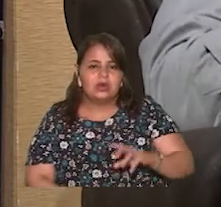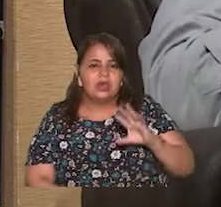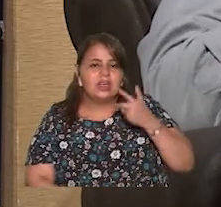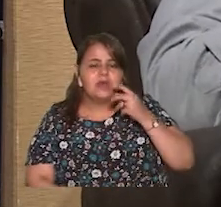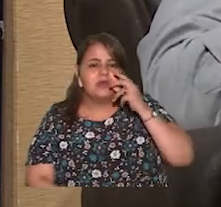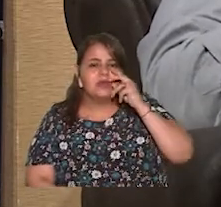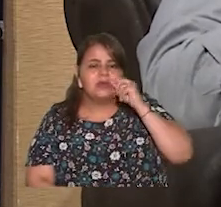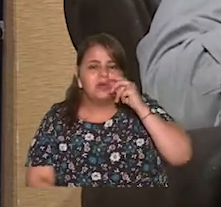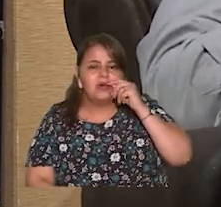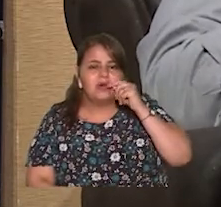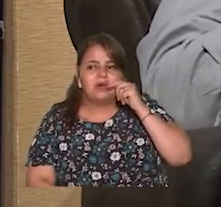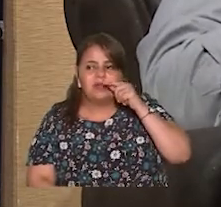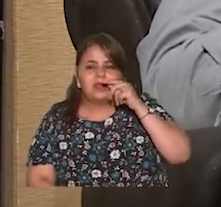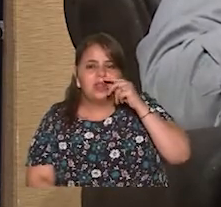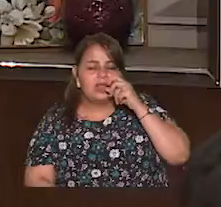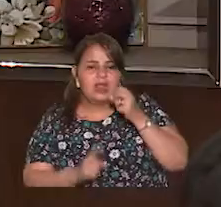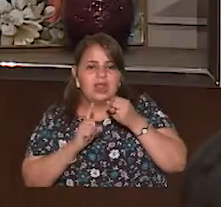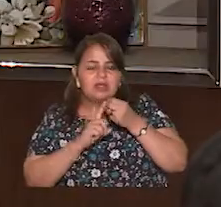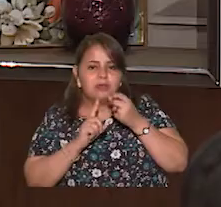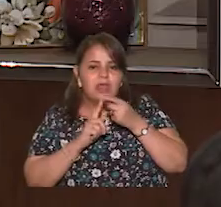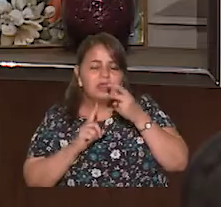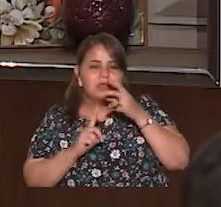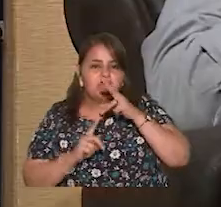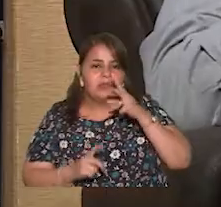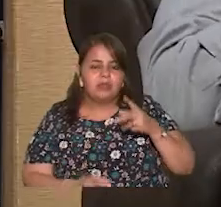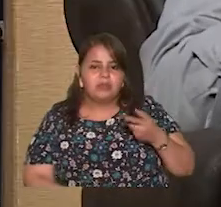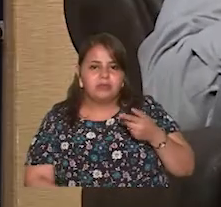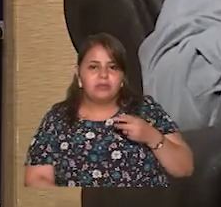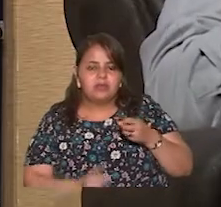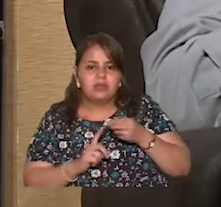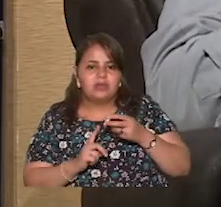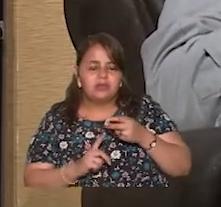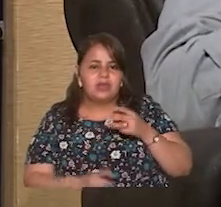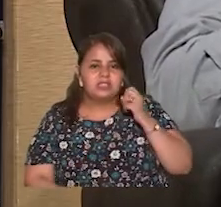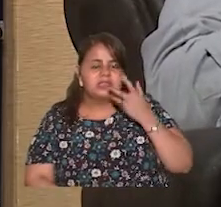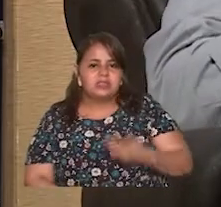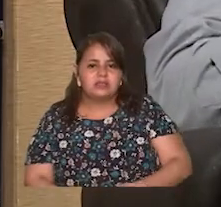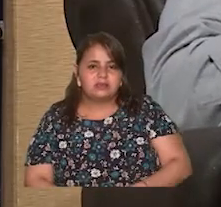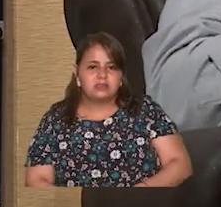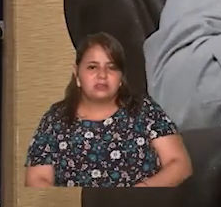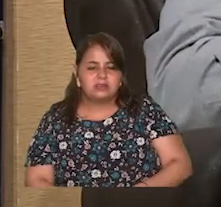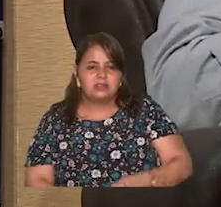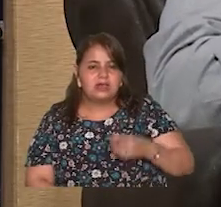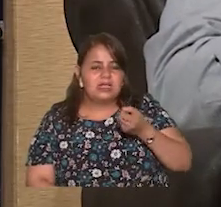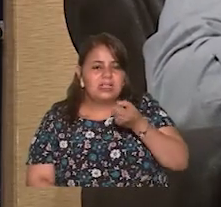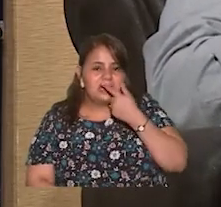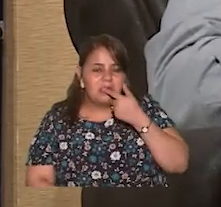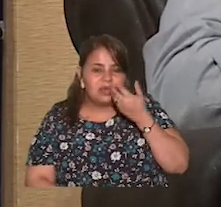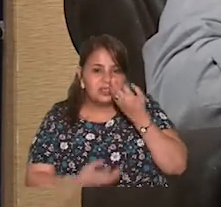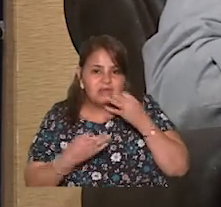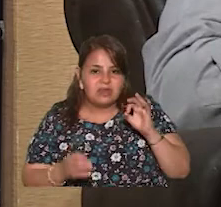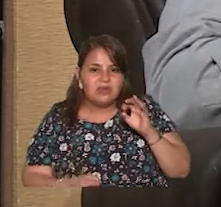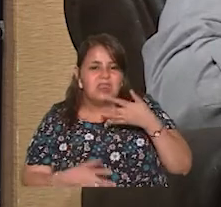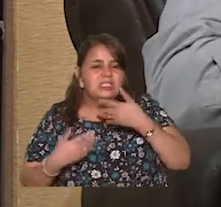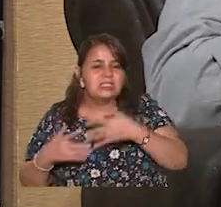راجل داخل في الادمان كتير، بالذات الادمان الاباحي، نسبه مرعبه. صحيح. طب اتعالجت ولا انت سايبها ومتصالح